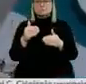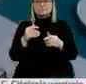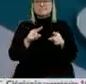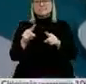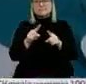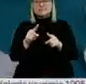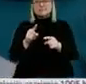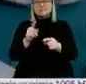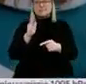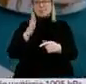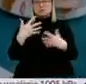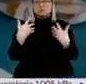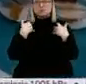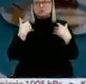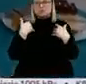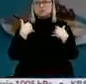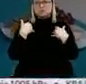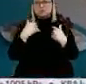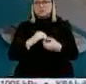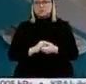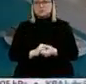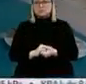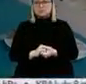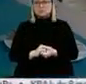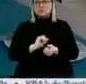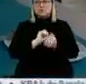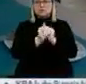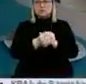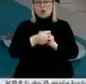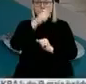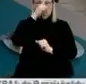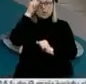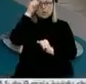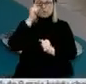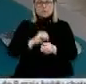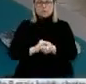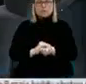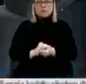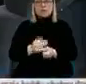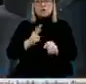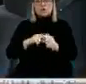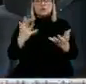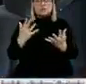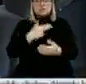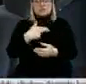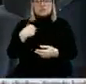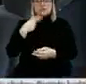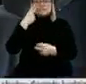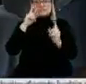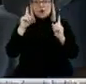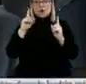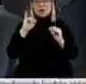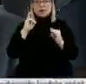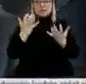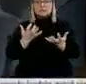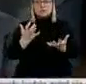będzie żyć. Są tacy ludzie, którzy gdzieś tam nas zauważyli i chcą Olci